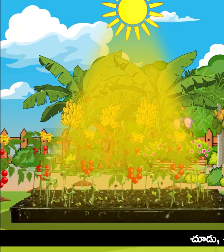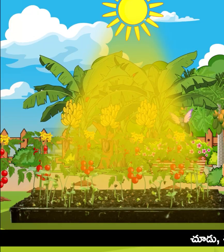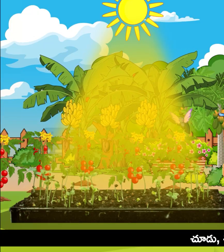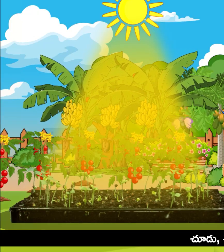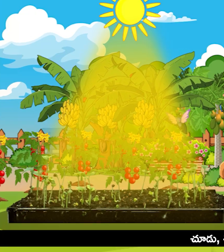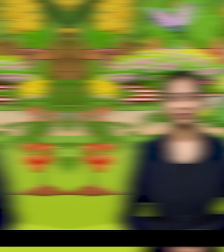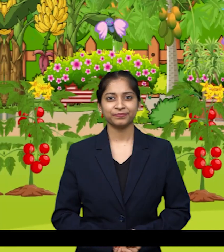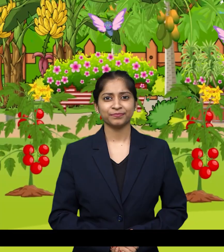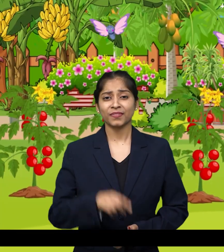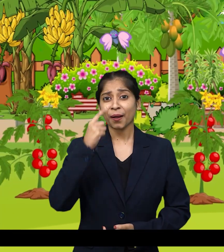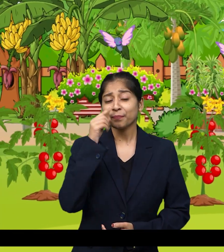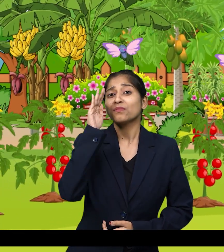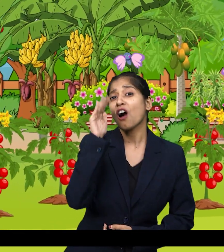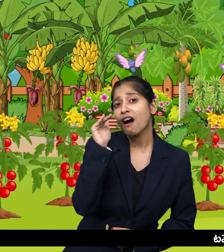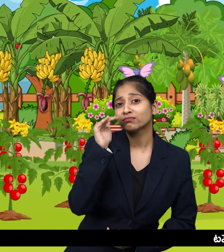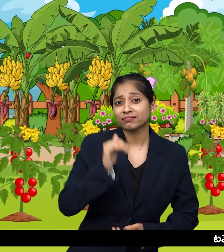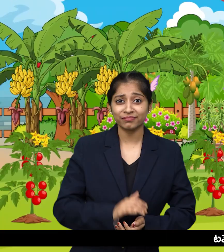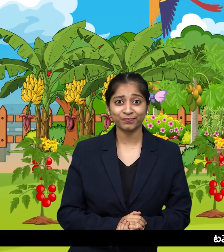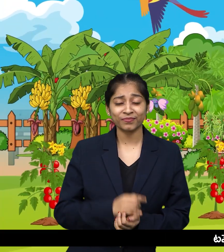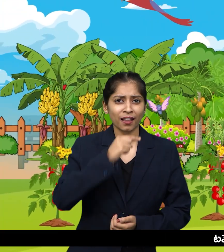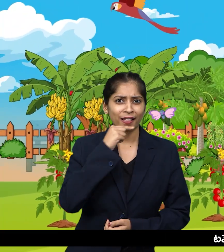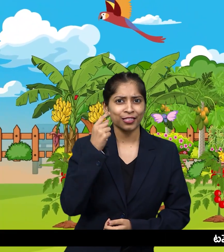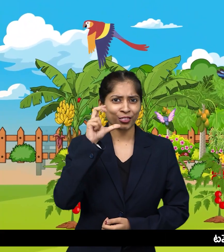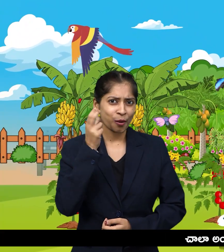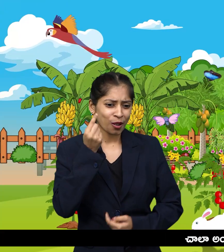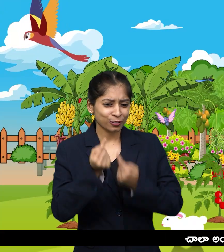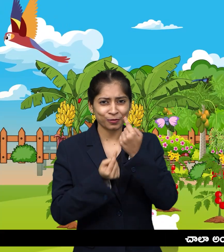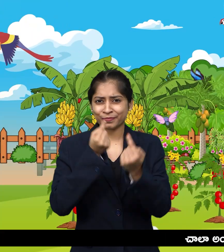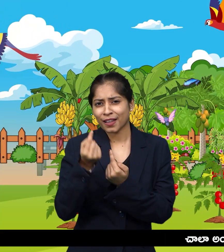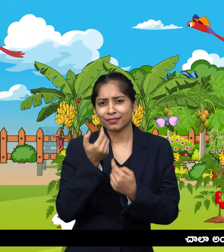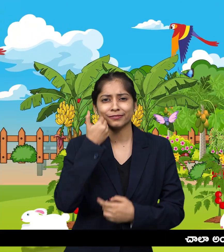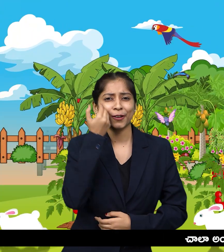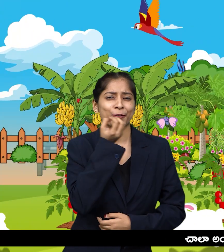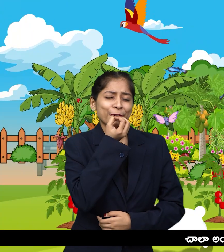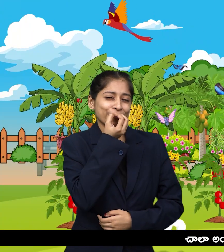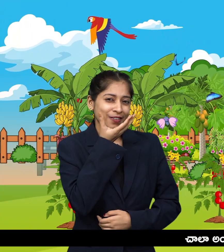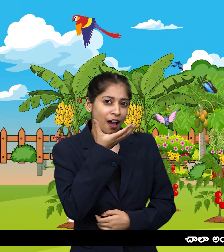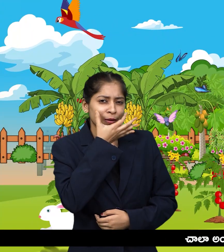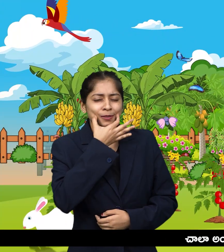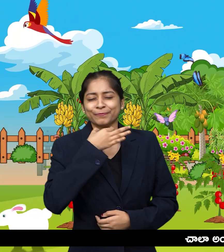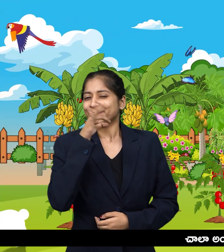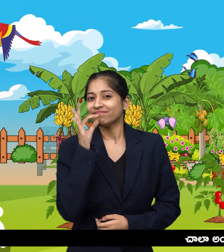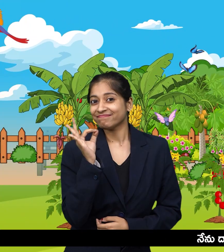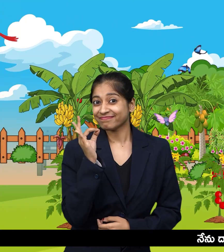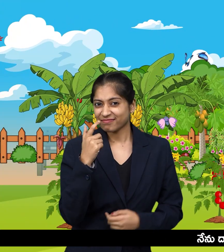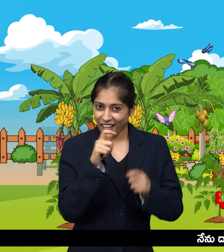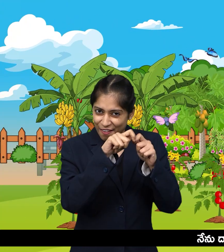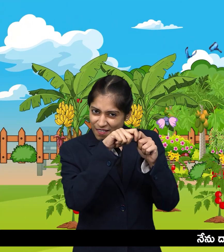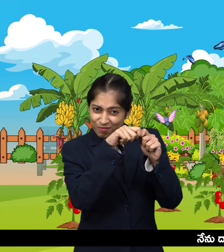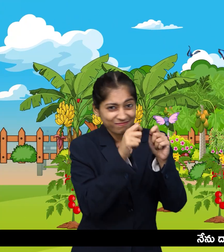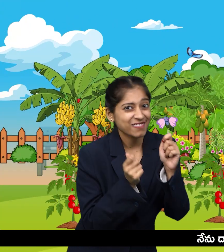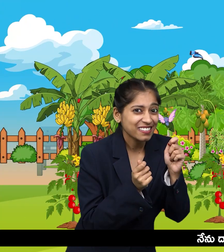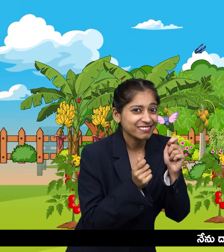చూడు. అమ్మా, టొమాటో మొక్కపై చాలా అందమైన పసుపు పువ్వు. నేను